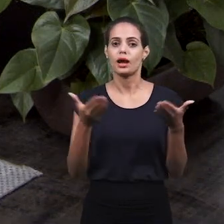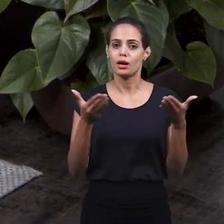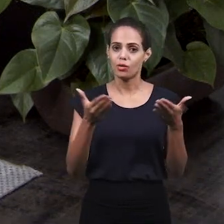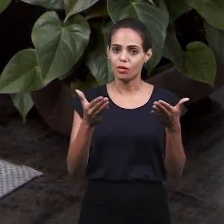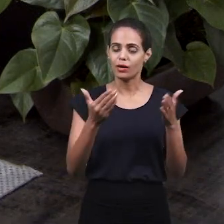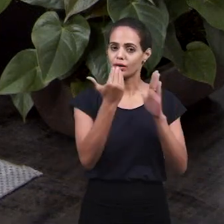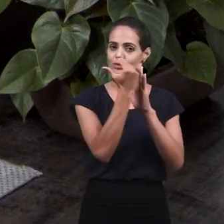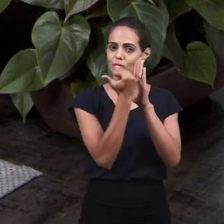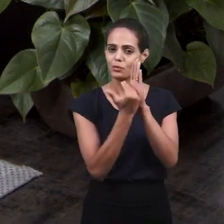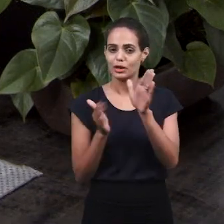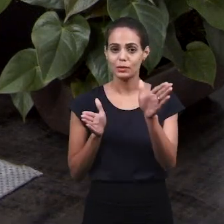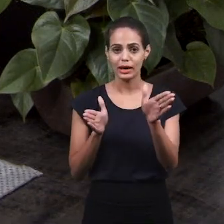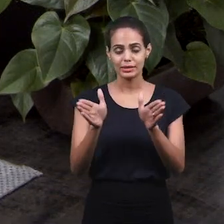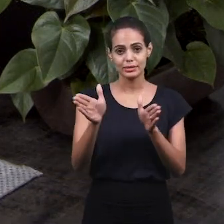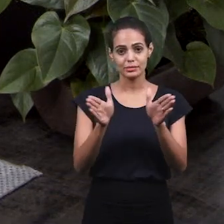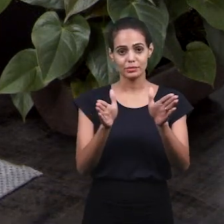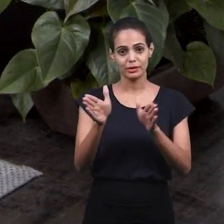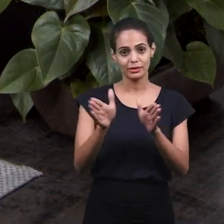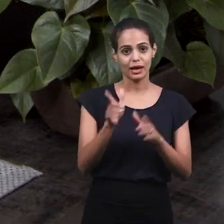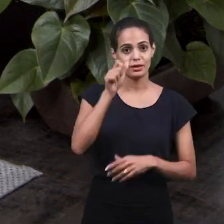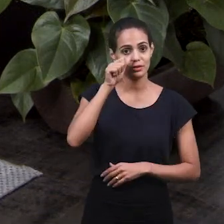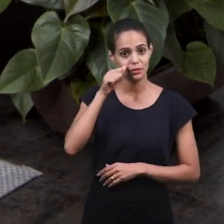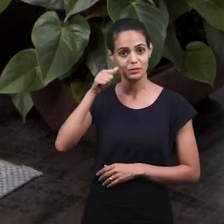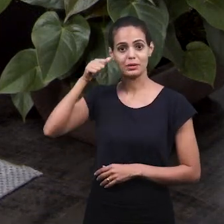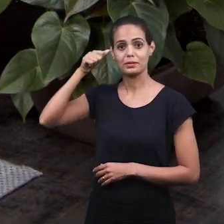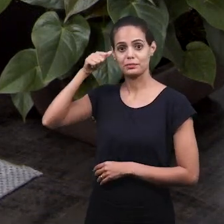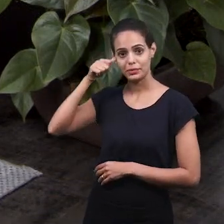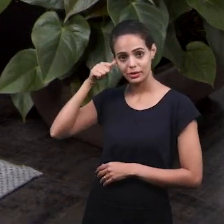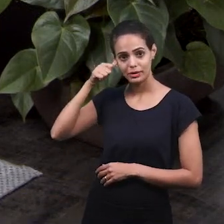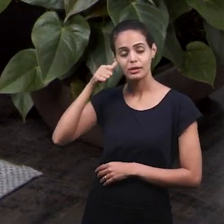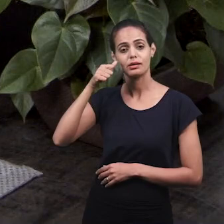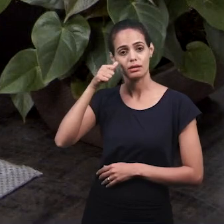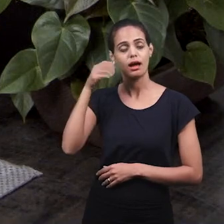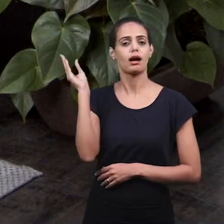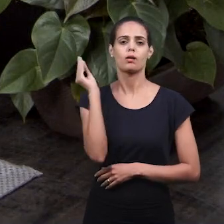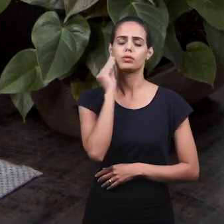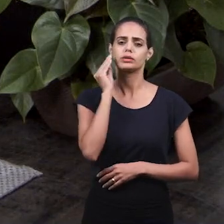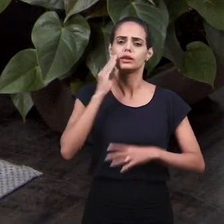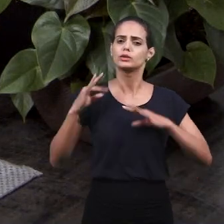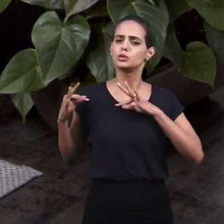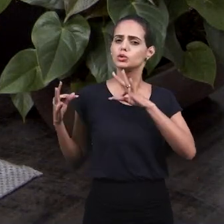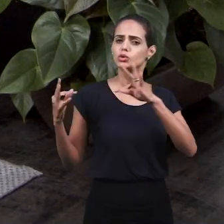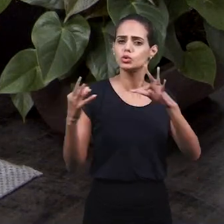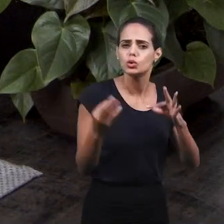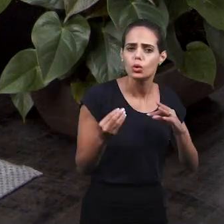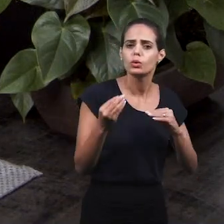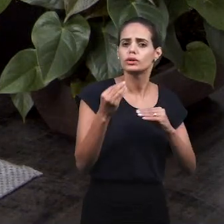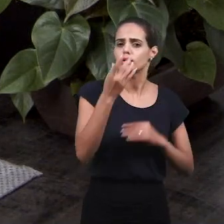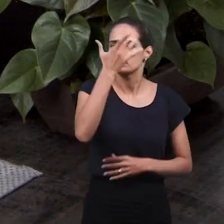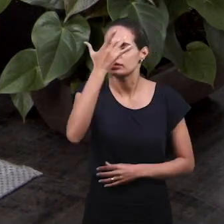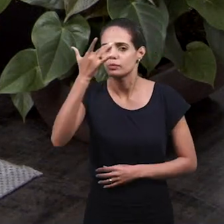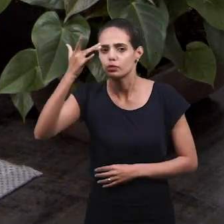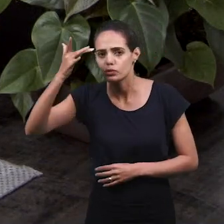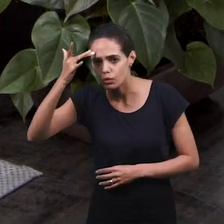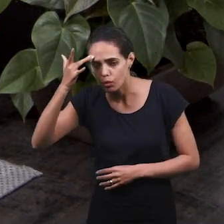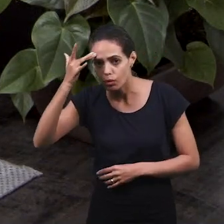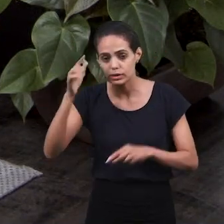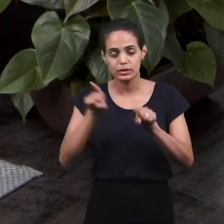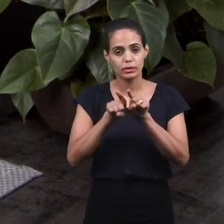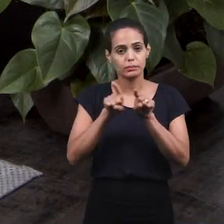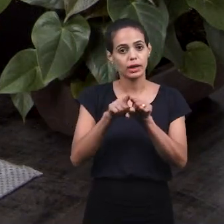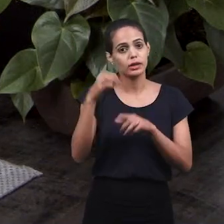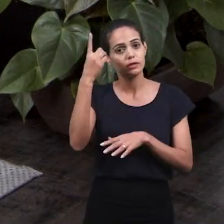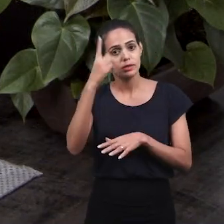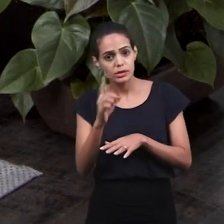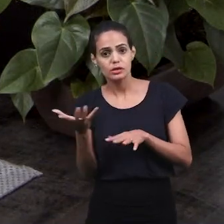la docteure Maria Amin sur l'opportunité de tous, même celles qui ont un handicap quelconque, de